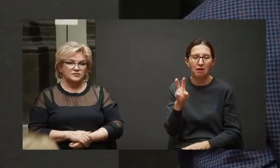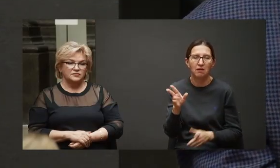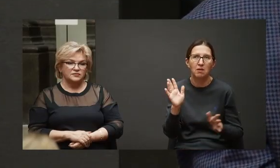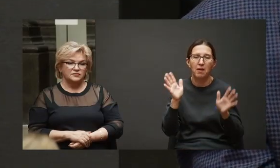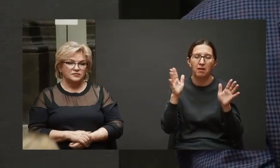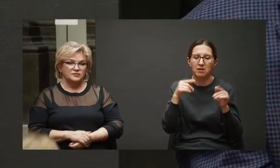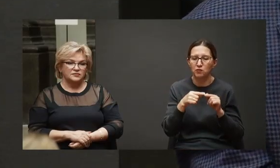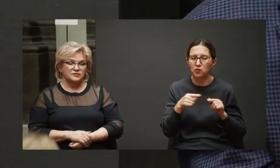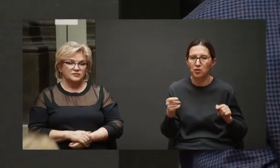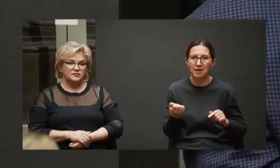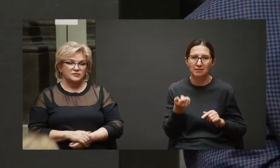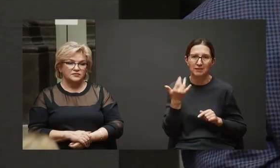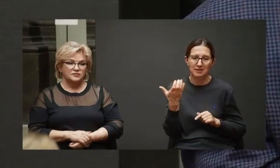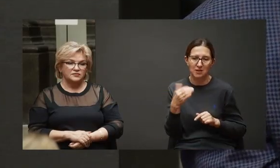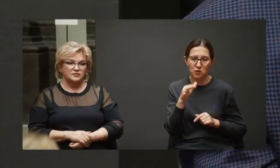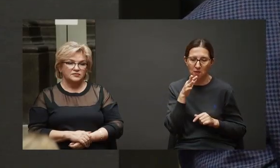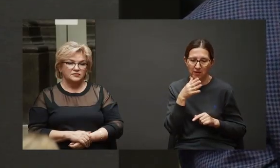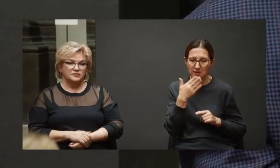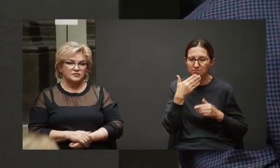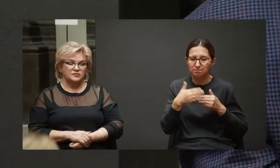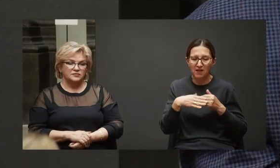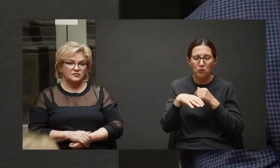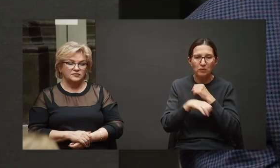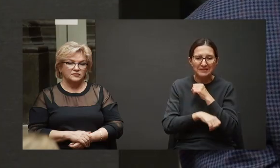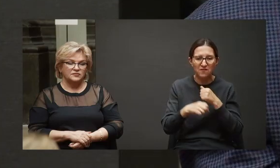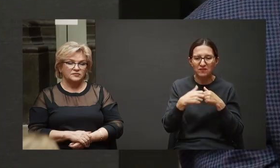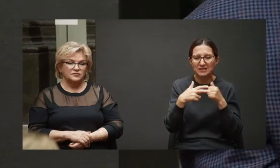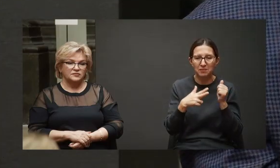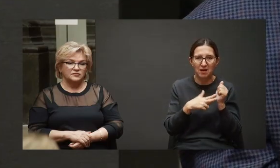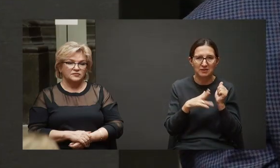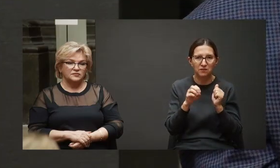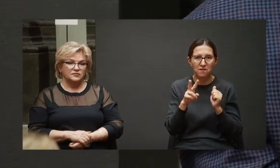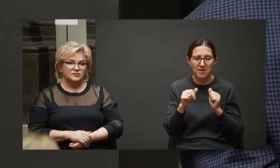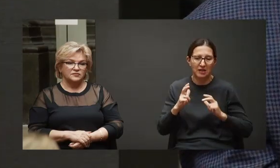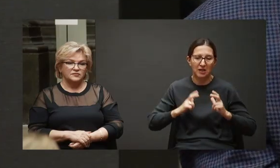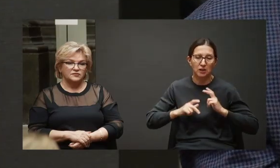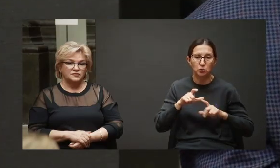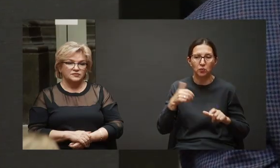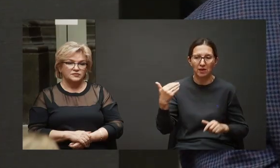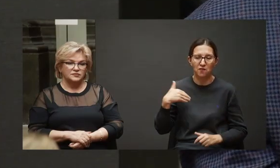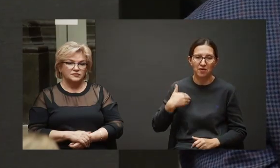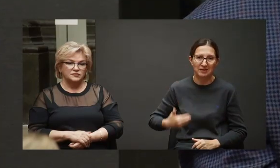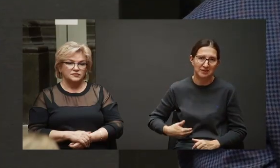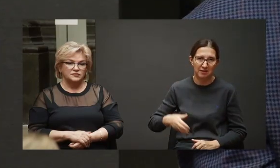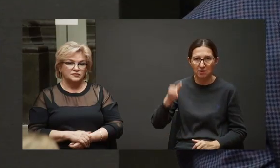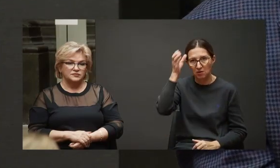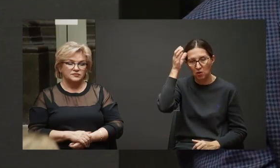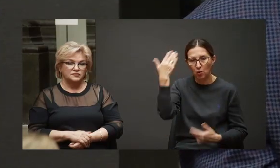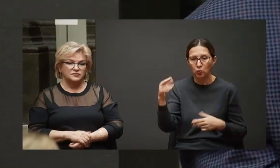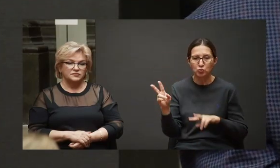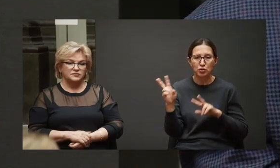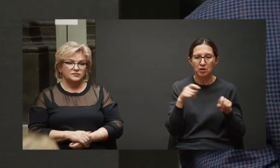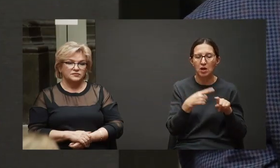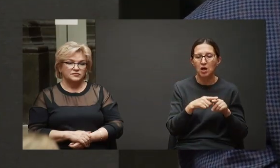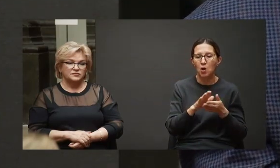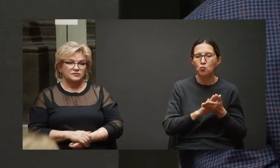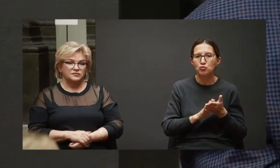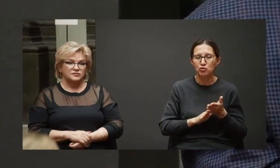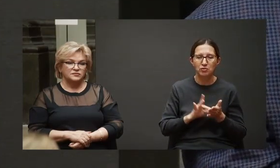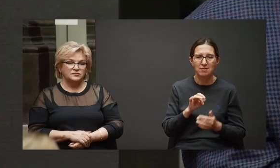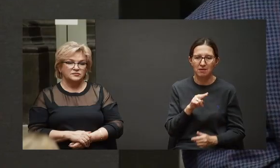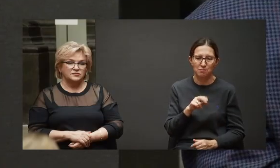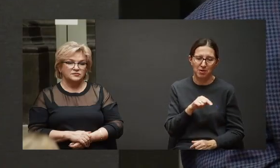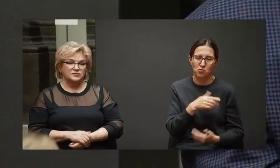столетий. К концу XVIII века студенты Французской академии уже называли его очищенной репой, он